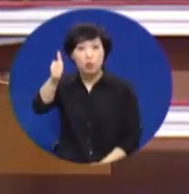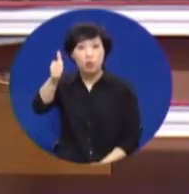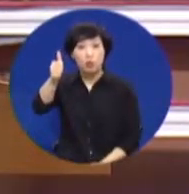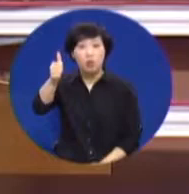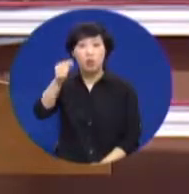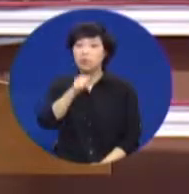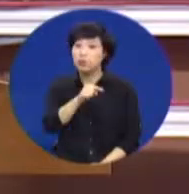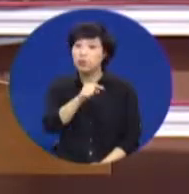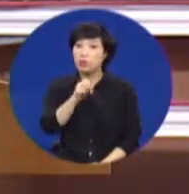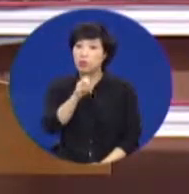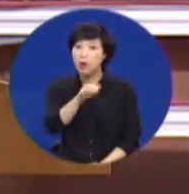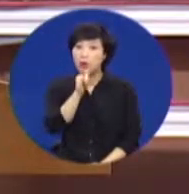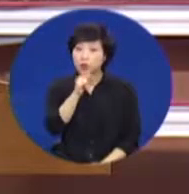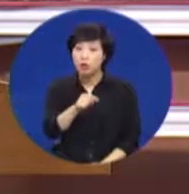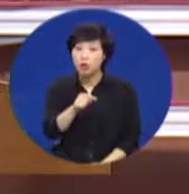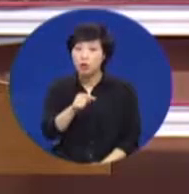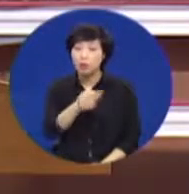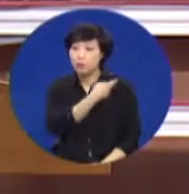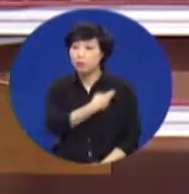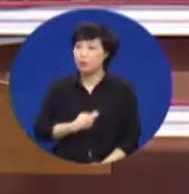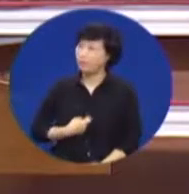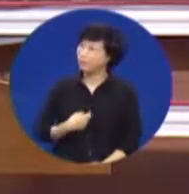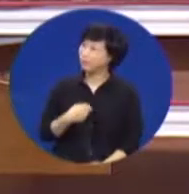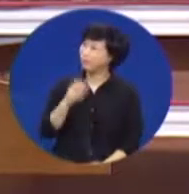도무지 믿어지질 않아.